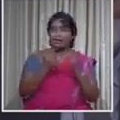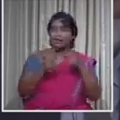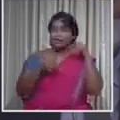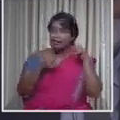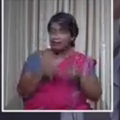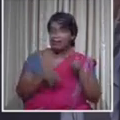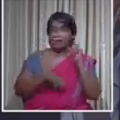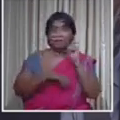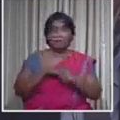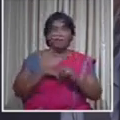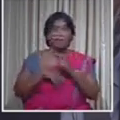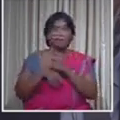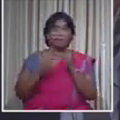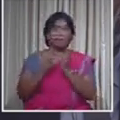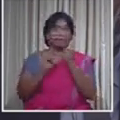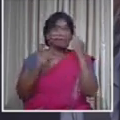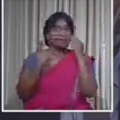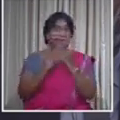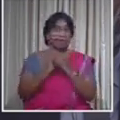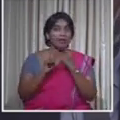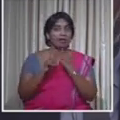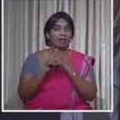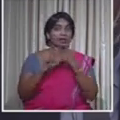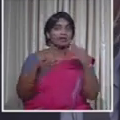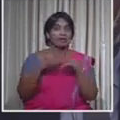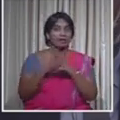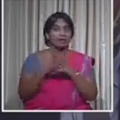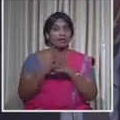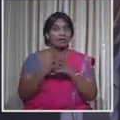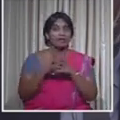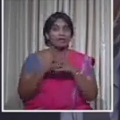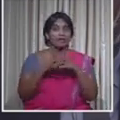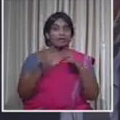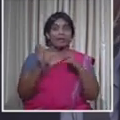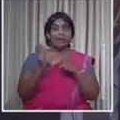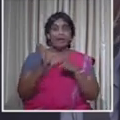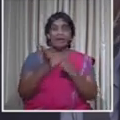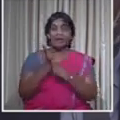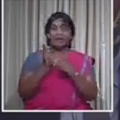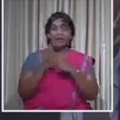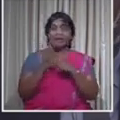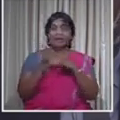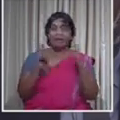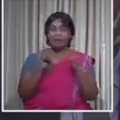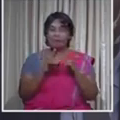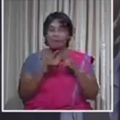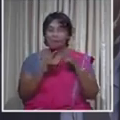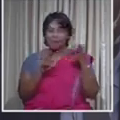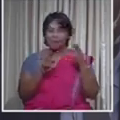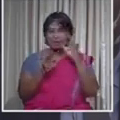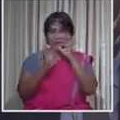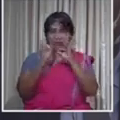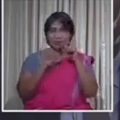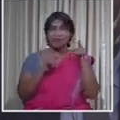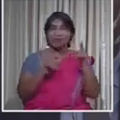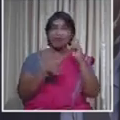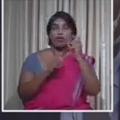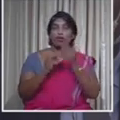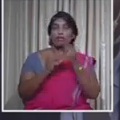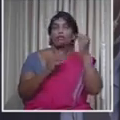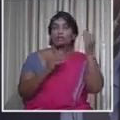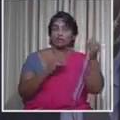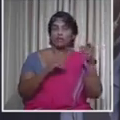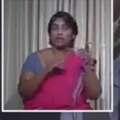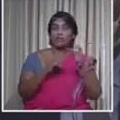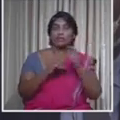අද මේ ට්වීට් කරලා දිනවා කාංජන විජේසේකර මහත්තයයි ඉරාජුයි. අර අසෝචි ඉරාජ් දැන් එයාට තමයි කොන්තරත් එක බාර දීලා